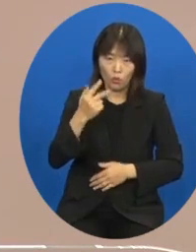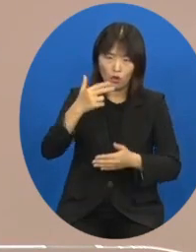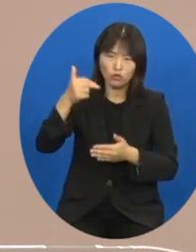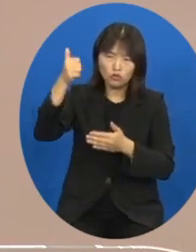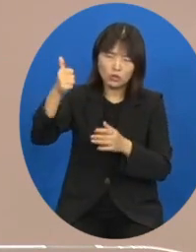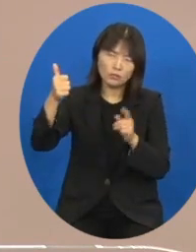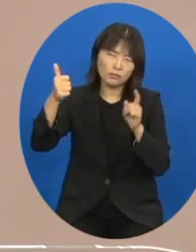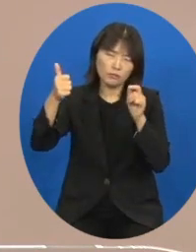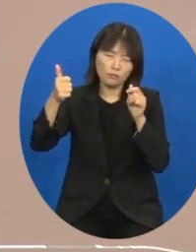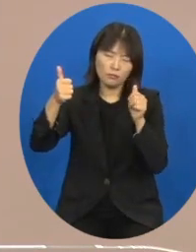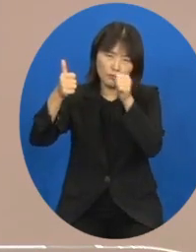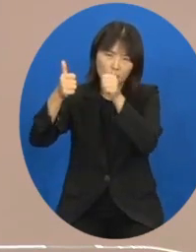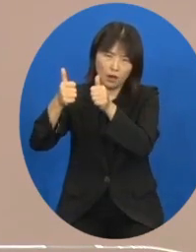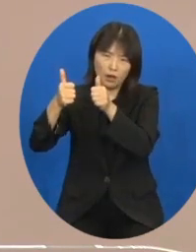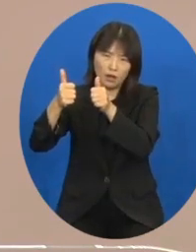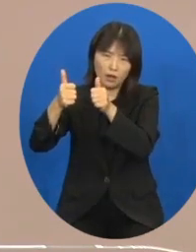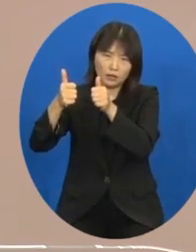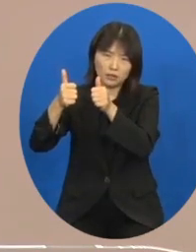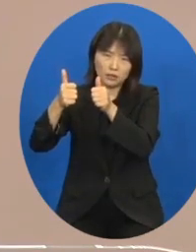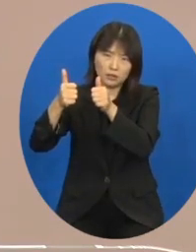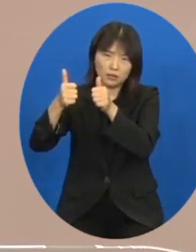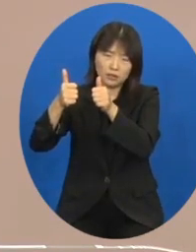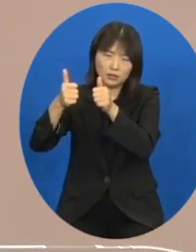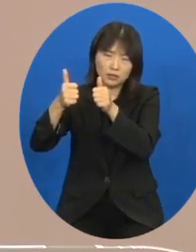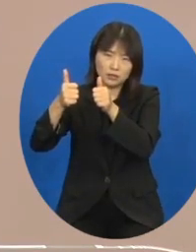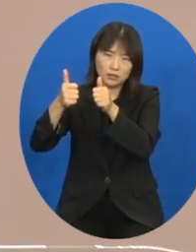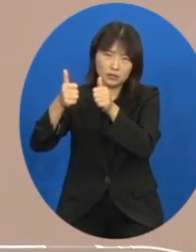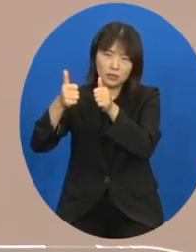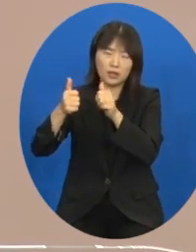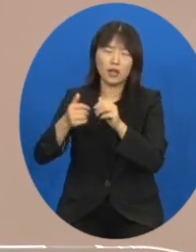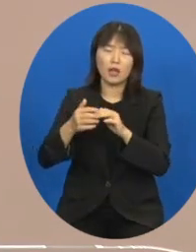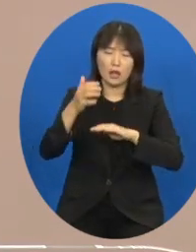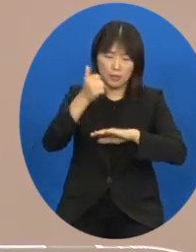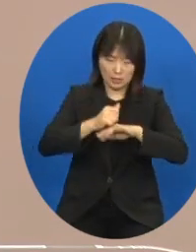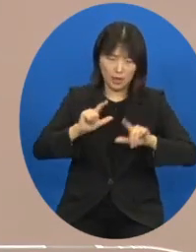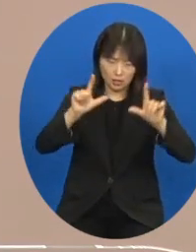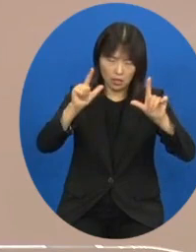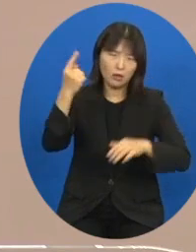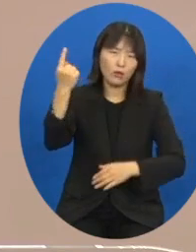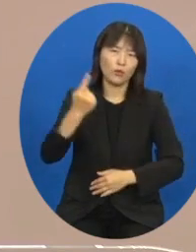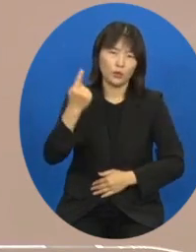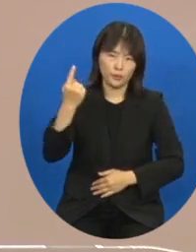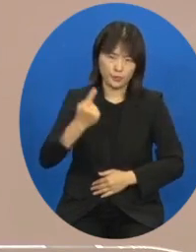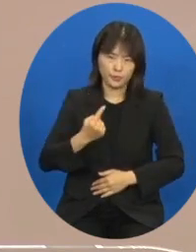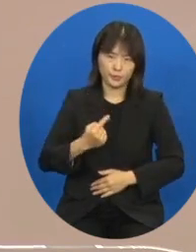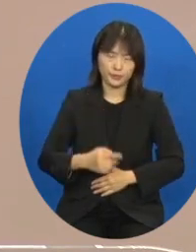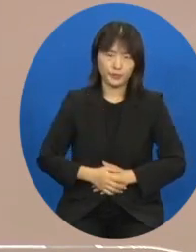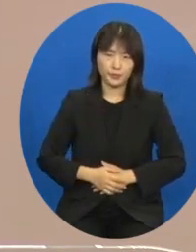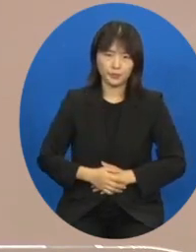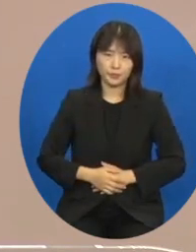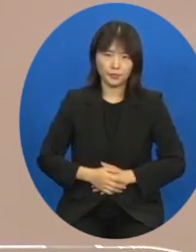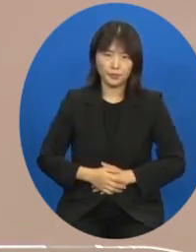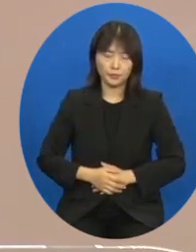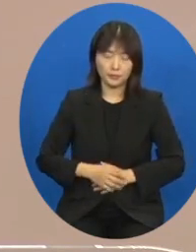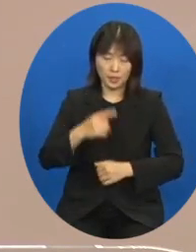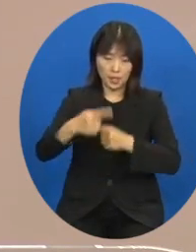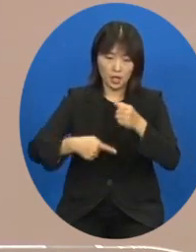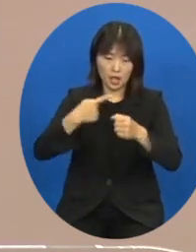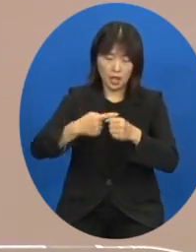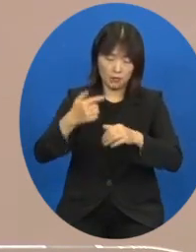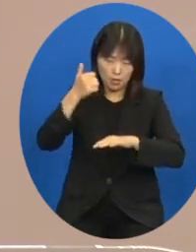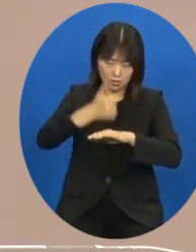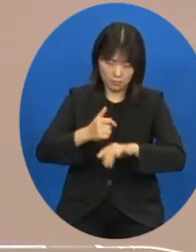될 바로 직전의 마지막 날이 우리에게는 반드시 옵니다. 그러므로 한해 마지막